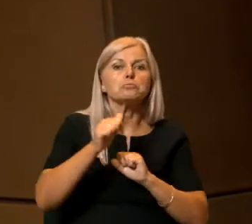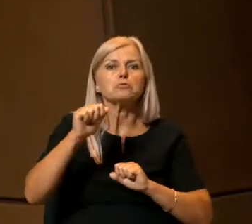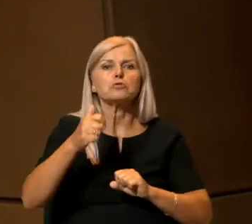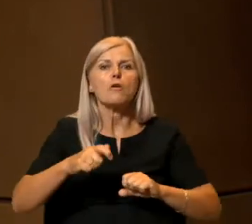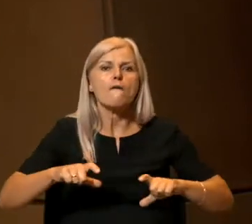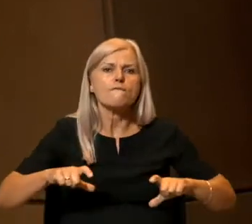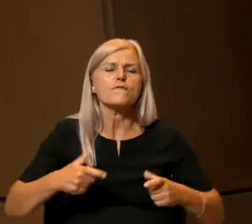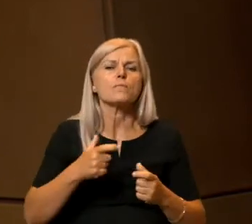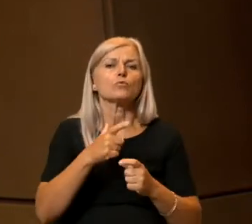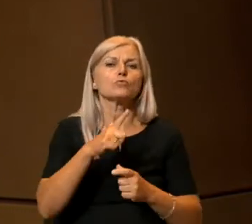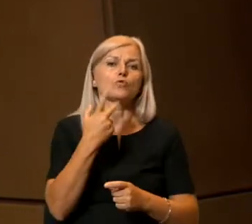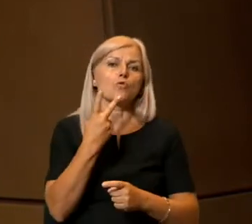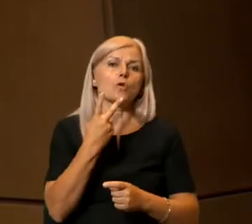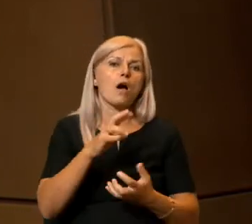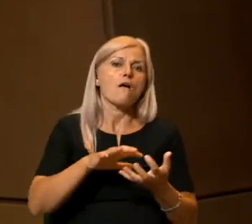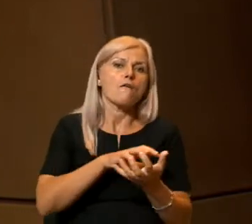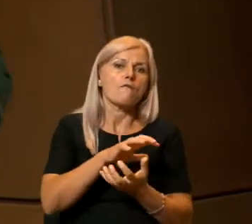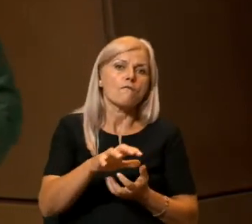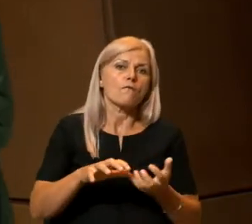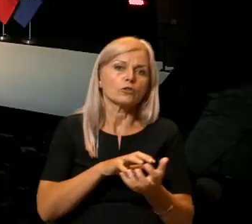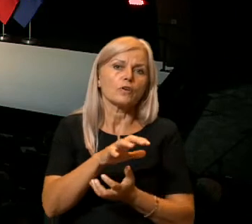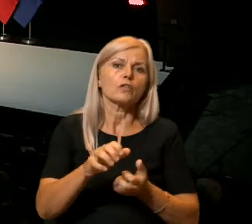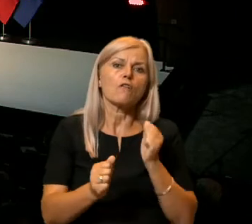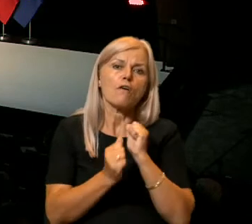II wojny światowej. Dziękuję bardzo.